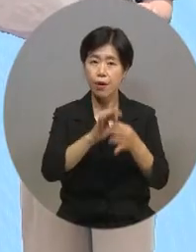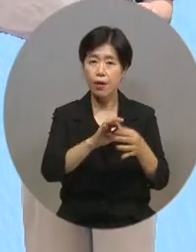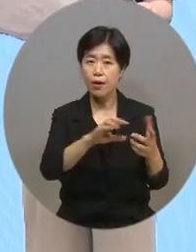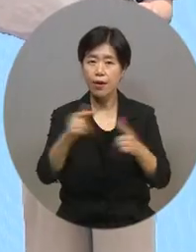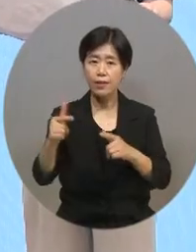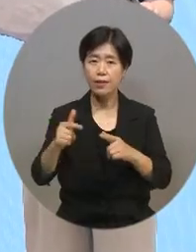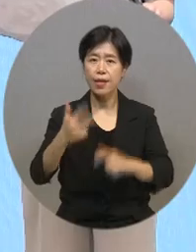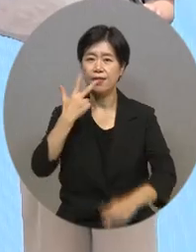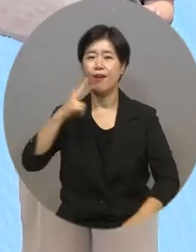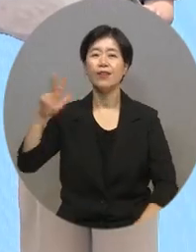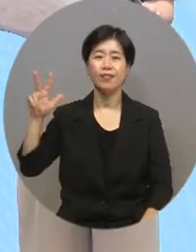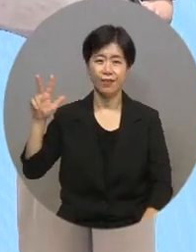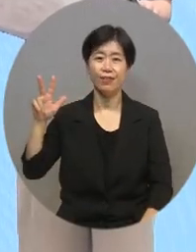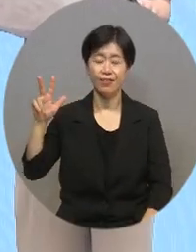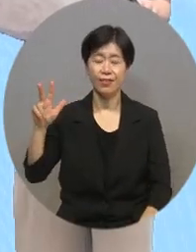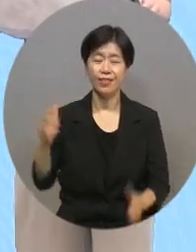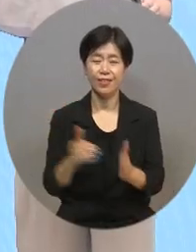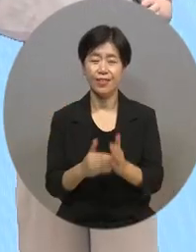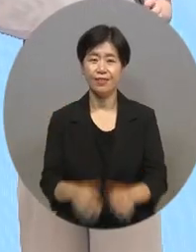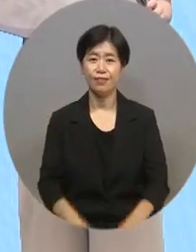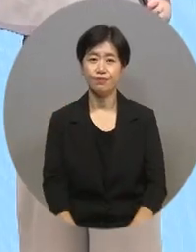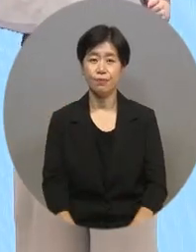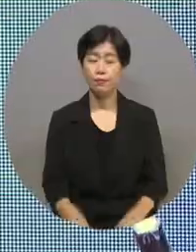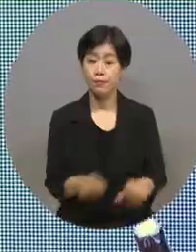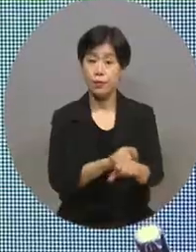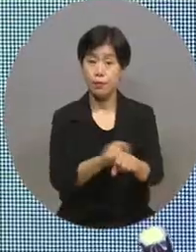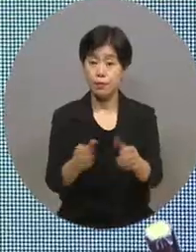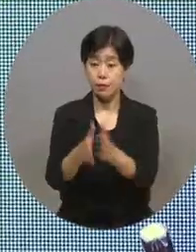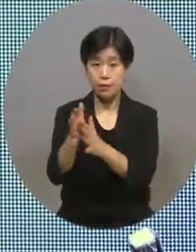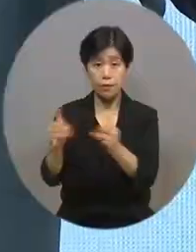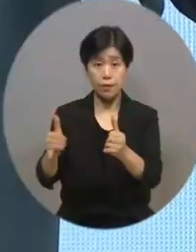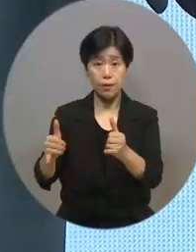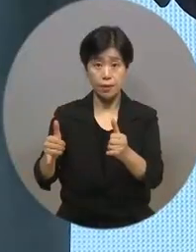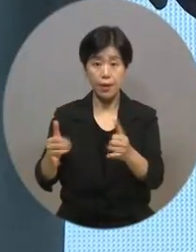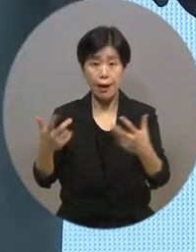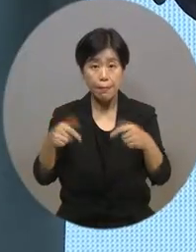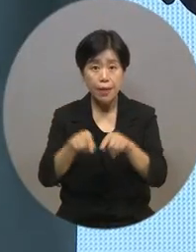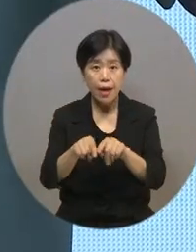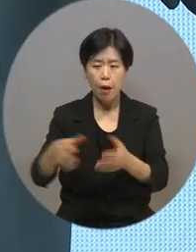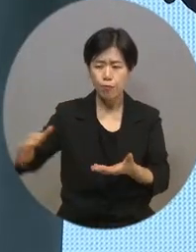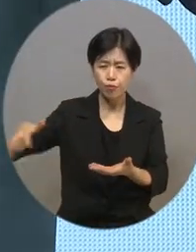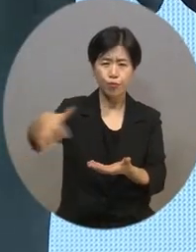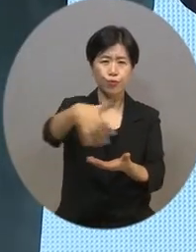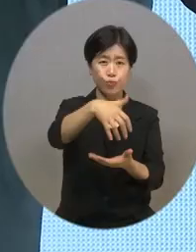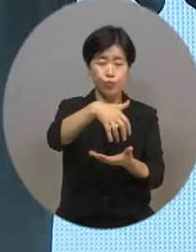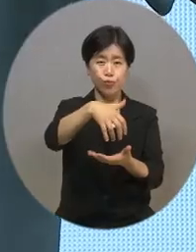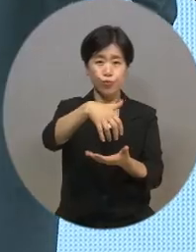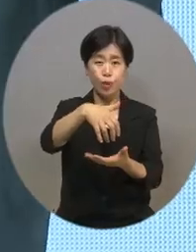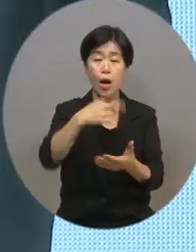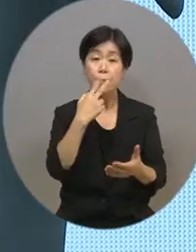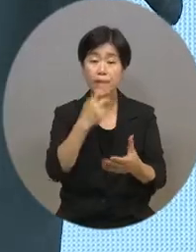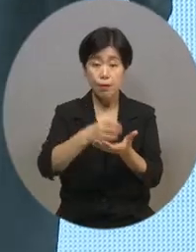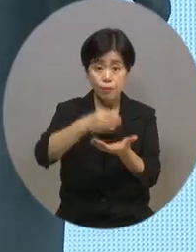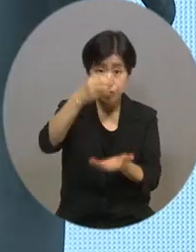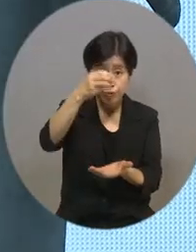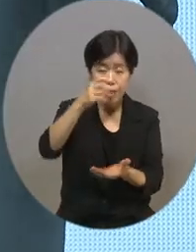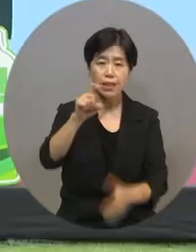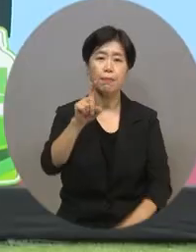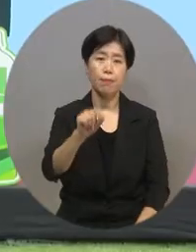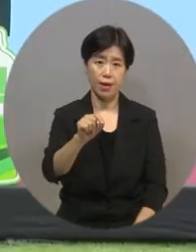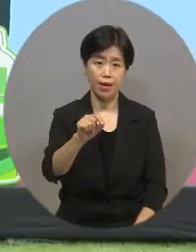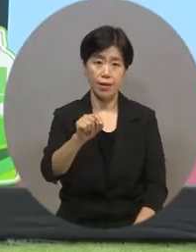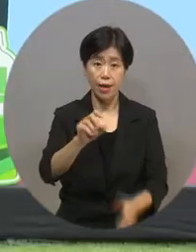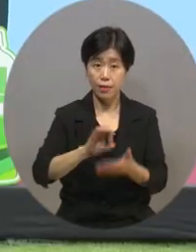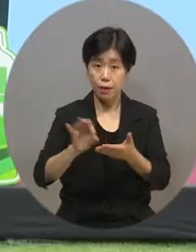에코 퍼포먼스가 진행됐습니다. 특히 시민들과 함께 수집한 페페트병 10만 개를 재활용해 제작한